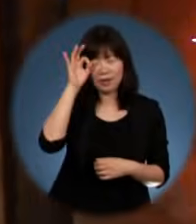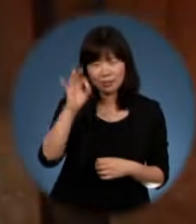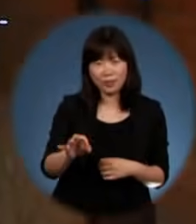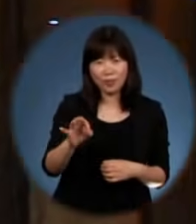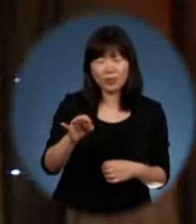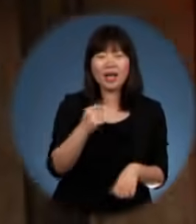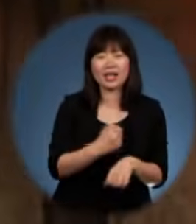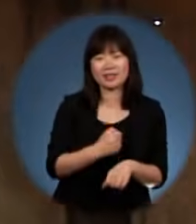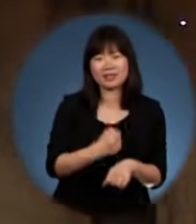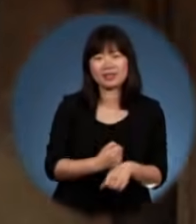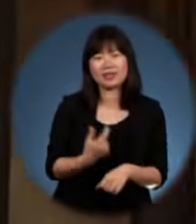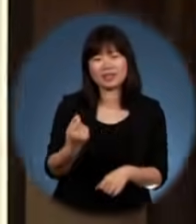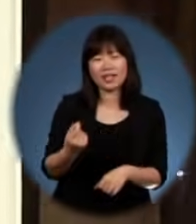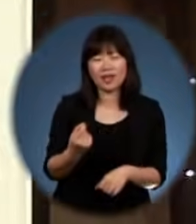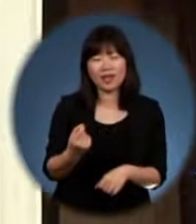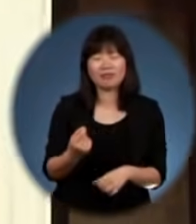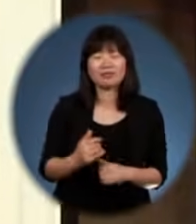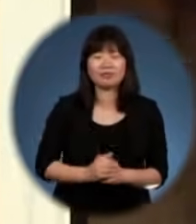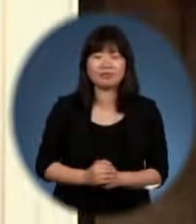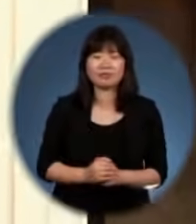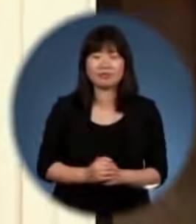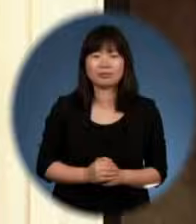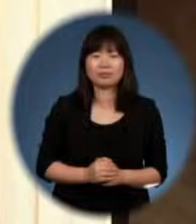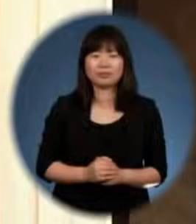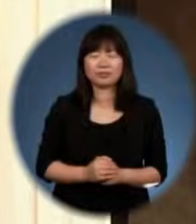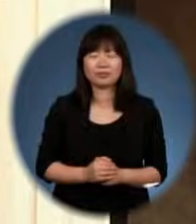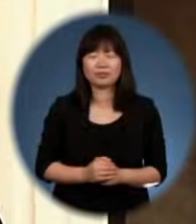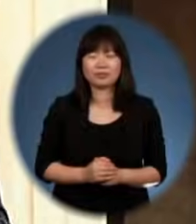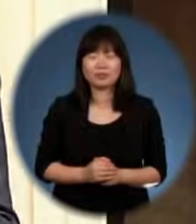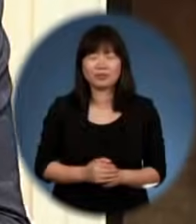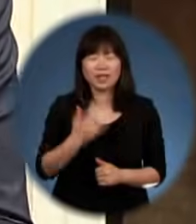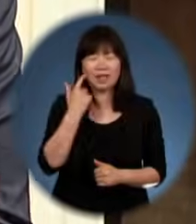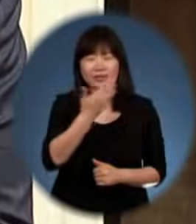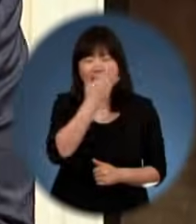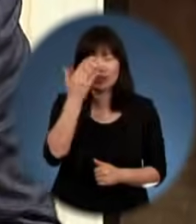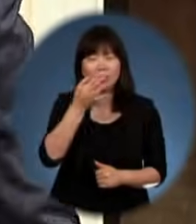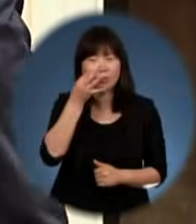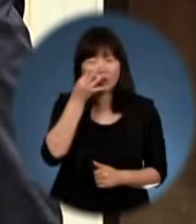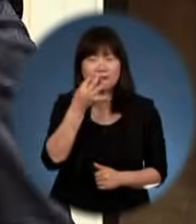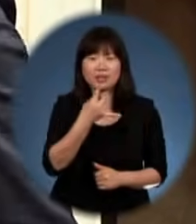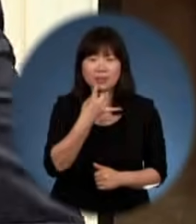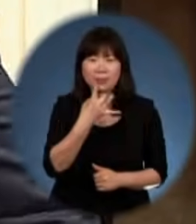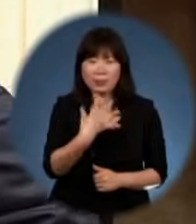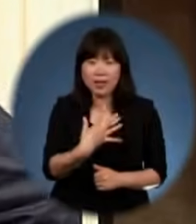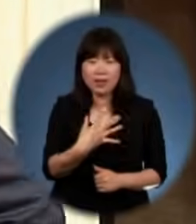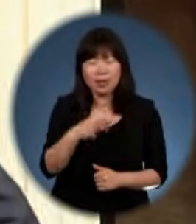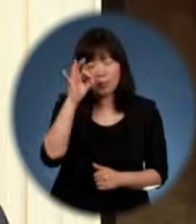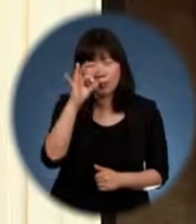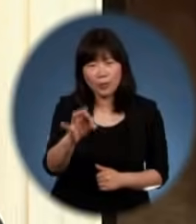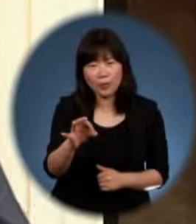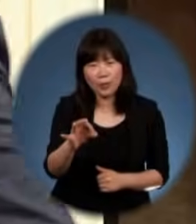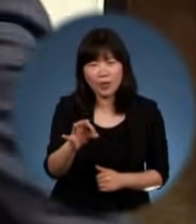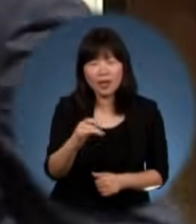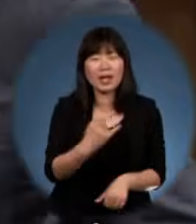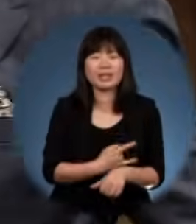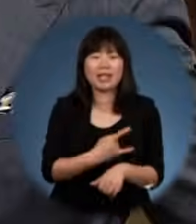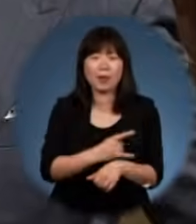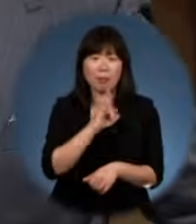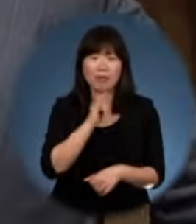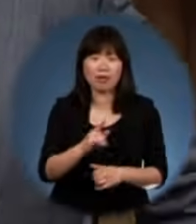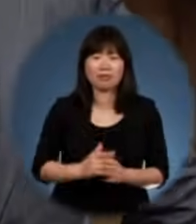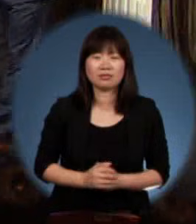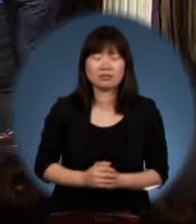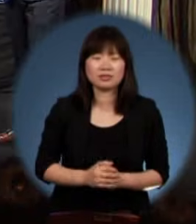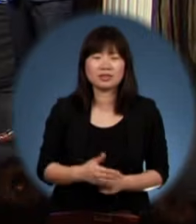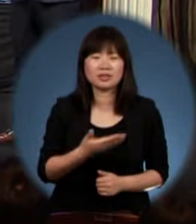한다는 거죠 반짝 거리는 듯 아름답게 보이는 것만 보려고 한다는 것입니다